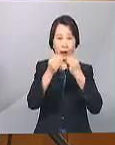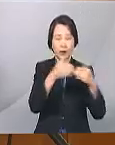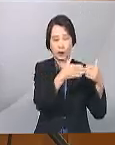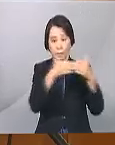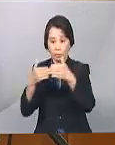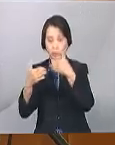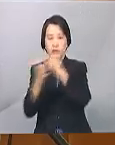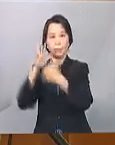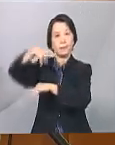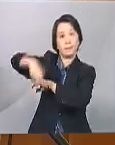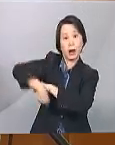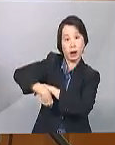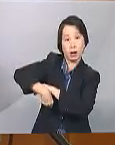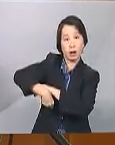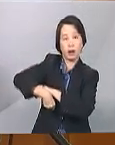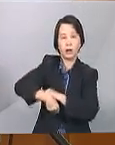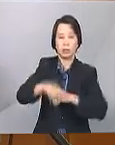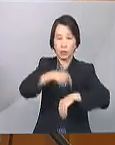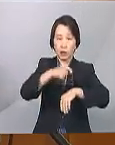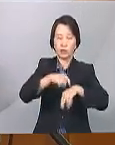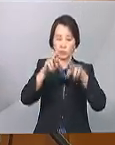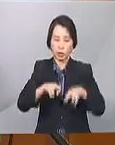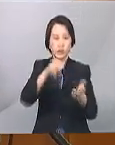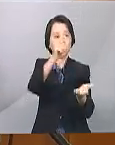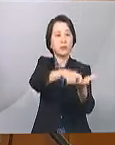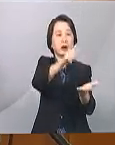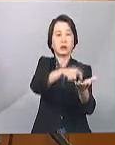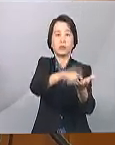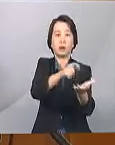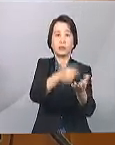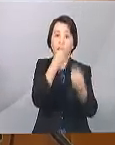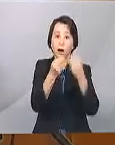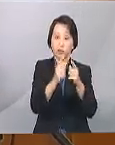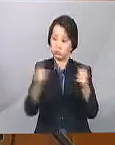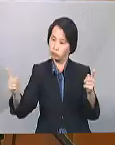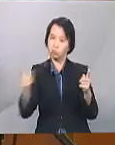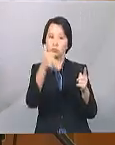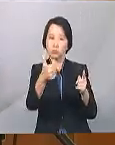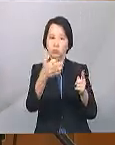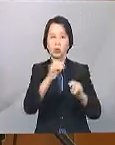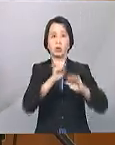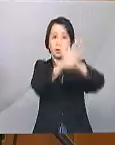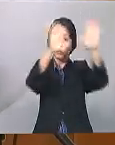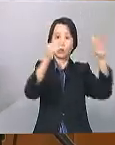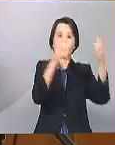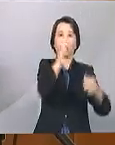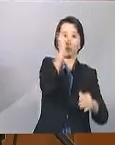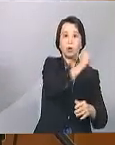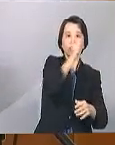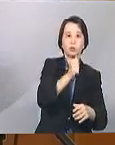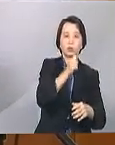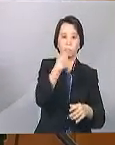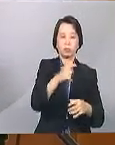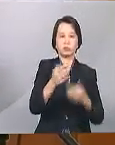malam, sekurang-kurangnya masa untuk rakyat menempah makanan lebih panjang dan memandangkan waktu siang kebanyakannya berpuasa. Ia juga untuk